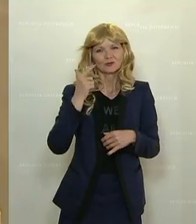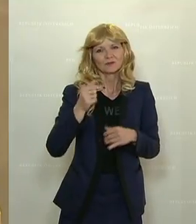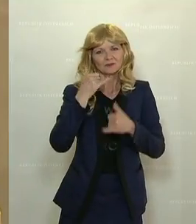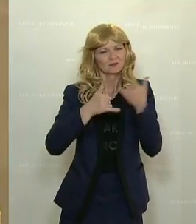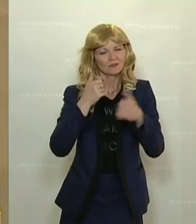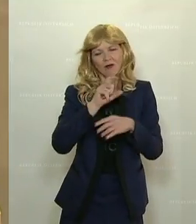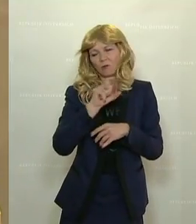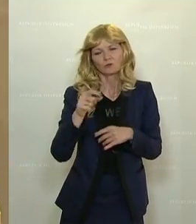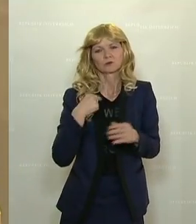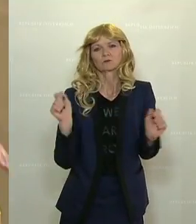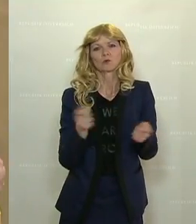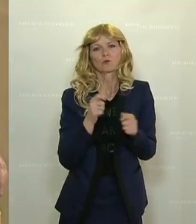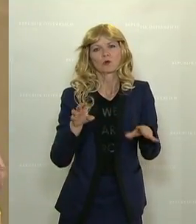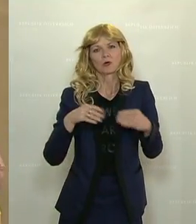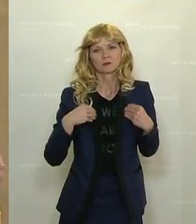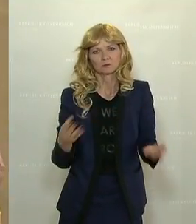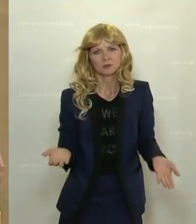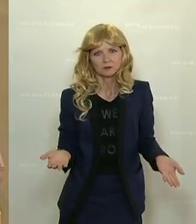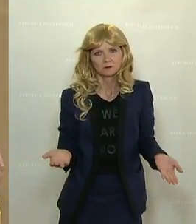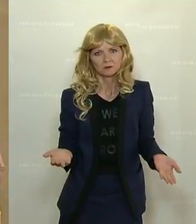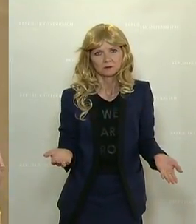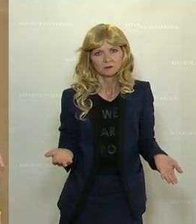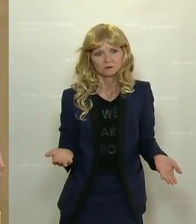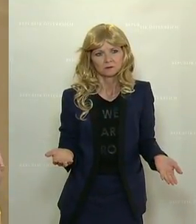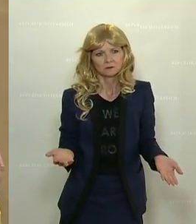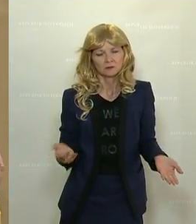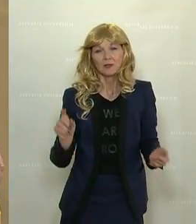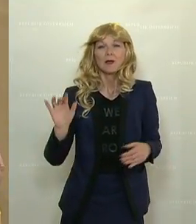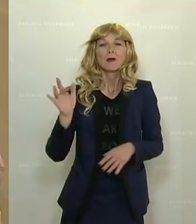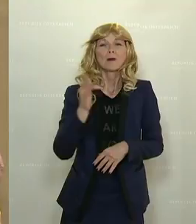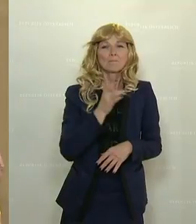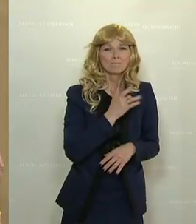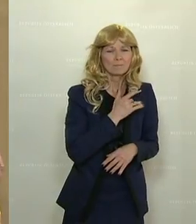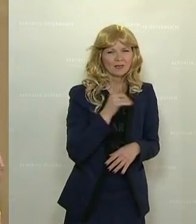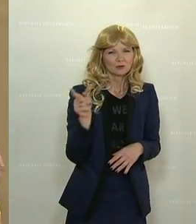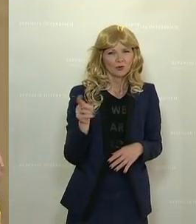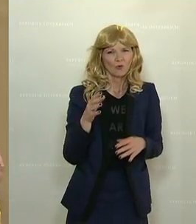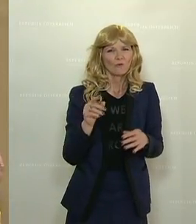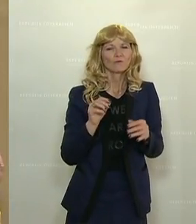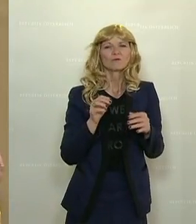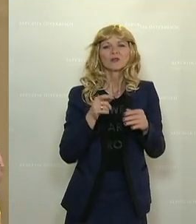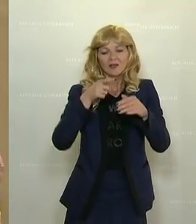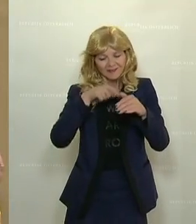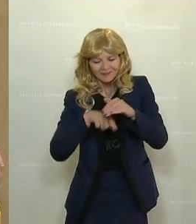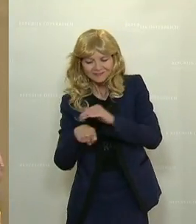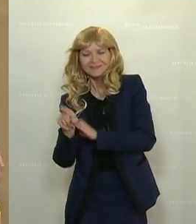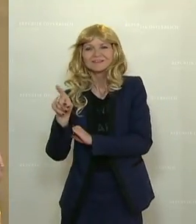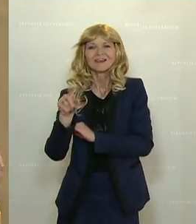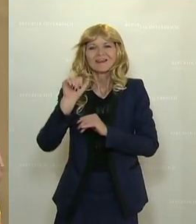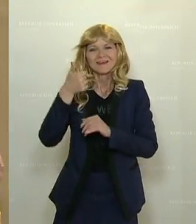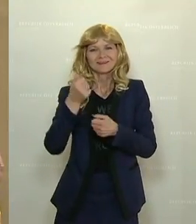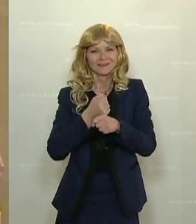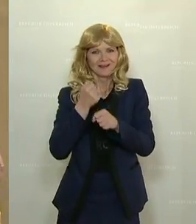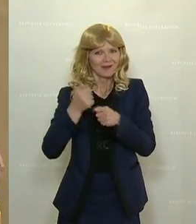sind vor allem die rechtlichen Rahmenbedingungen, die den Betroffenen den Zugang zum ersten Arbeitsmarkt verwehren. Denn diese